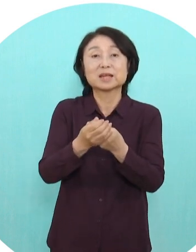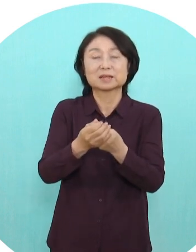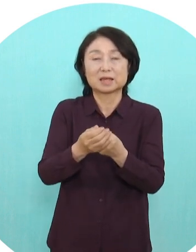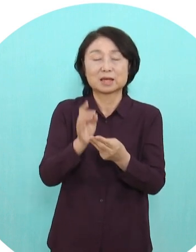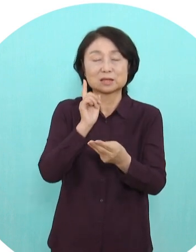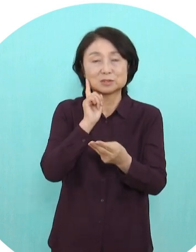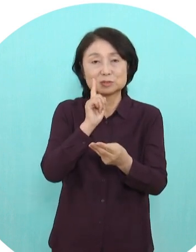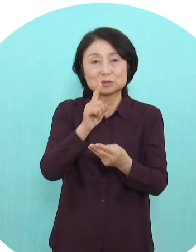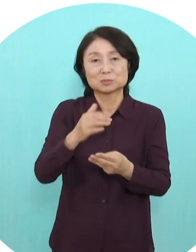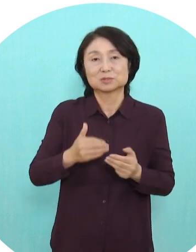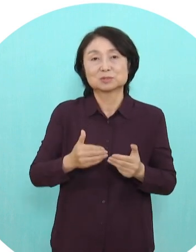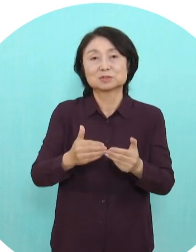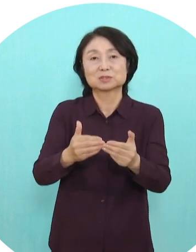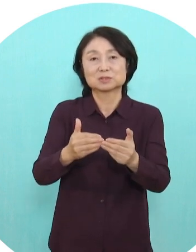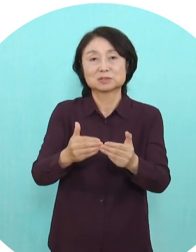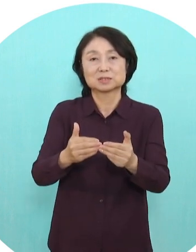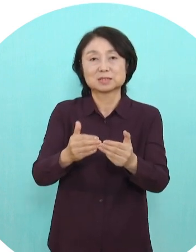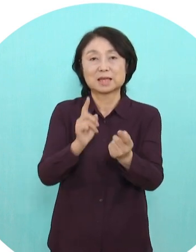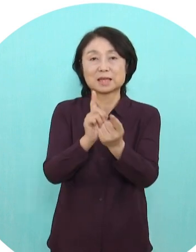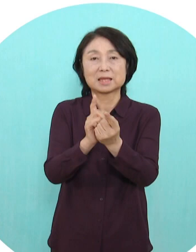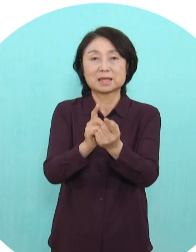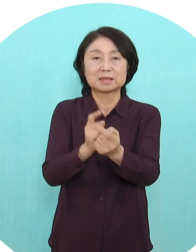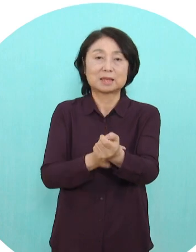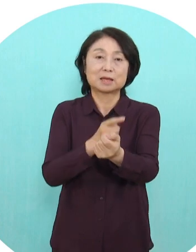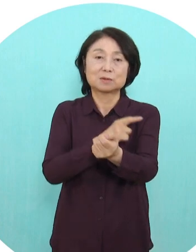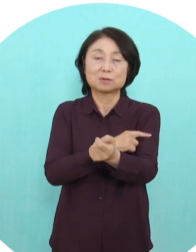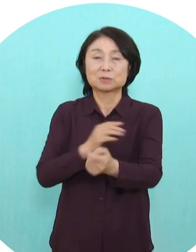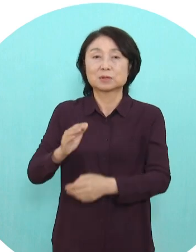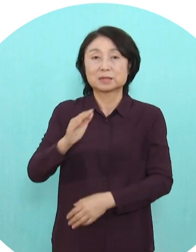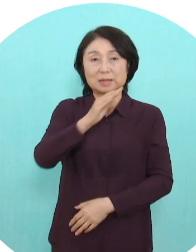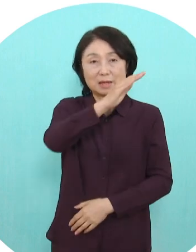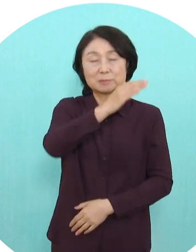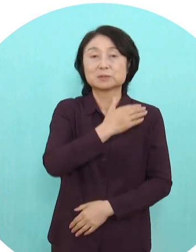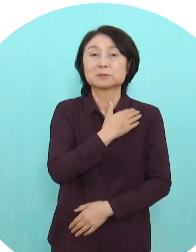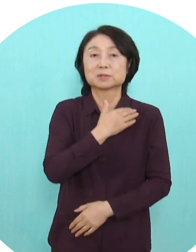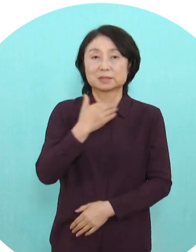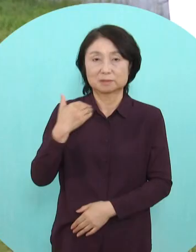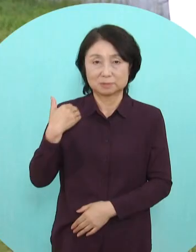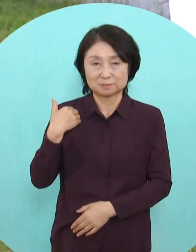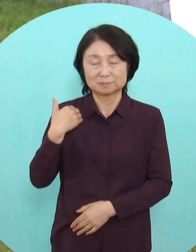ムーズであるほど災害への対応力を高めることができます。